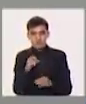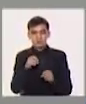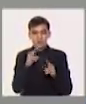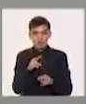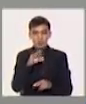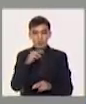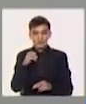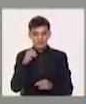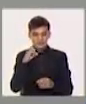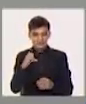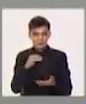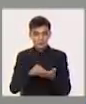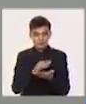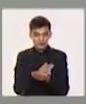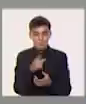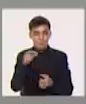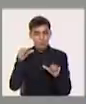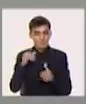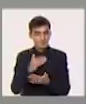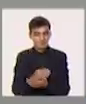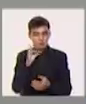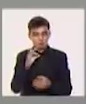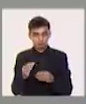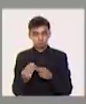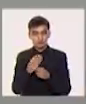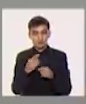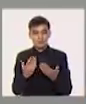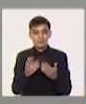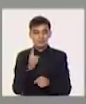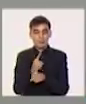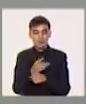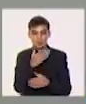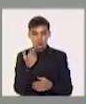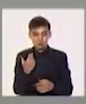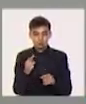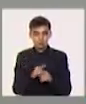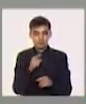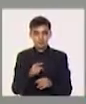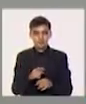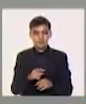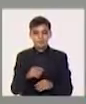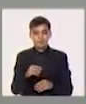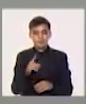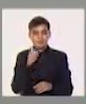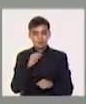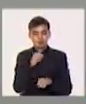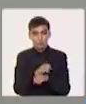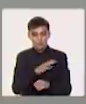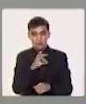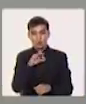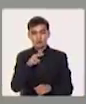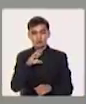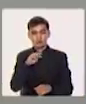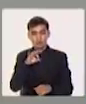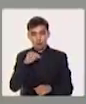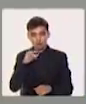жазылған өзінің құқығы сияқы алу. Оны алмаңыздар деп шектеу қоймағандықтан олар өсімпұлды тоқтатты, отсрочка берді, мерзімін